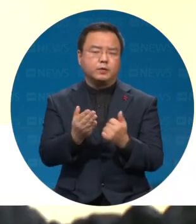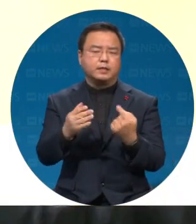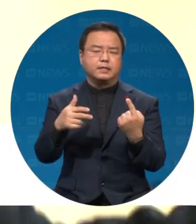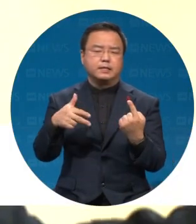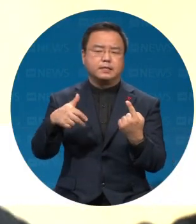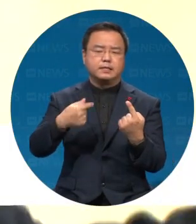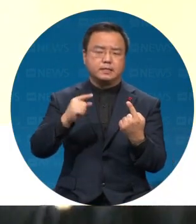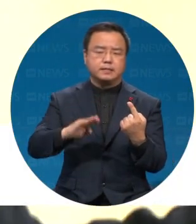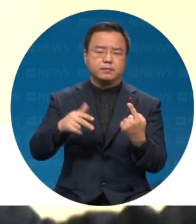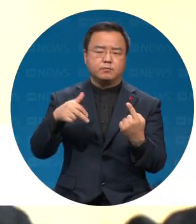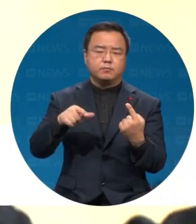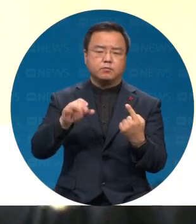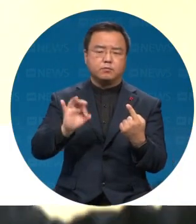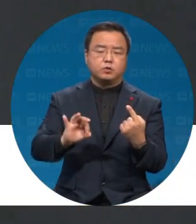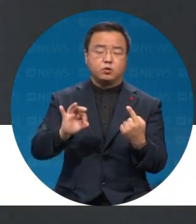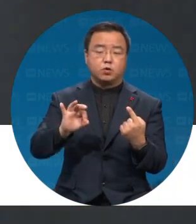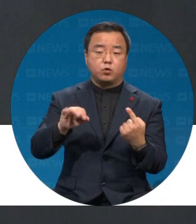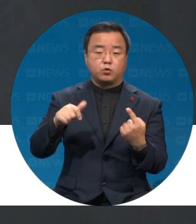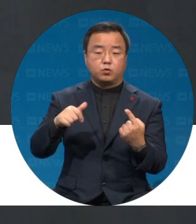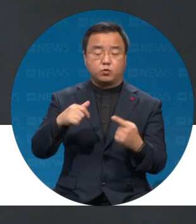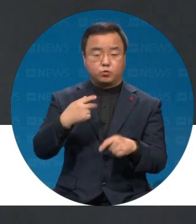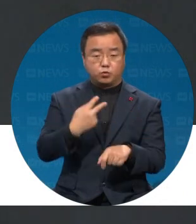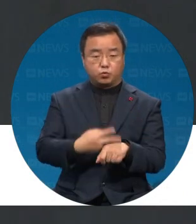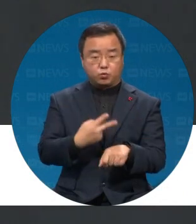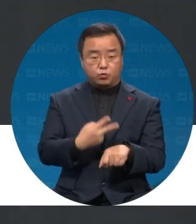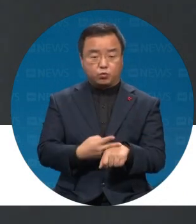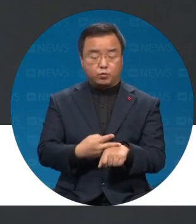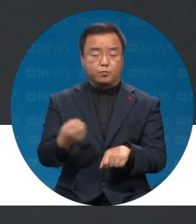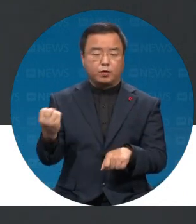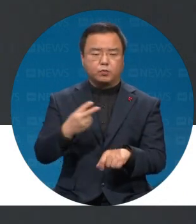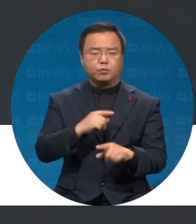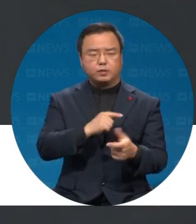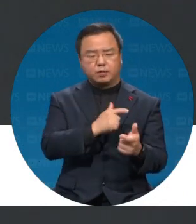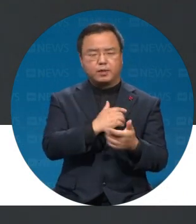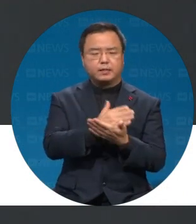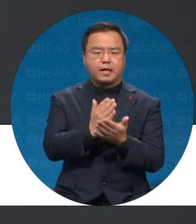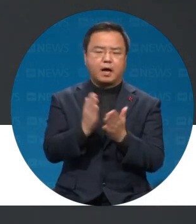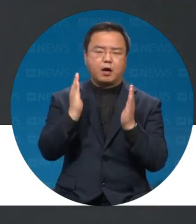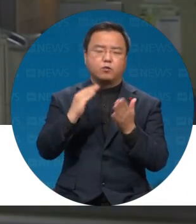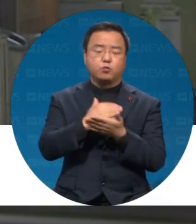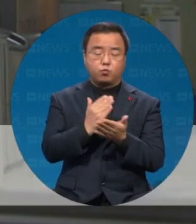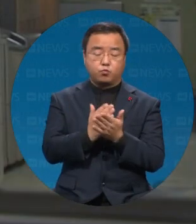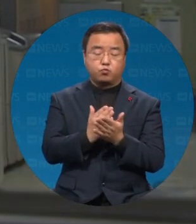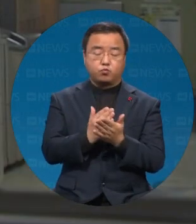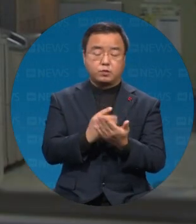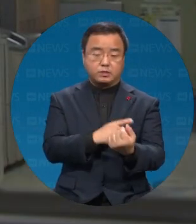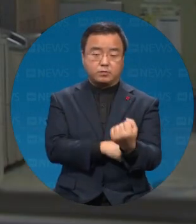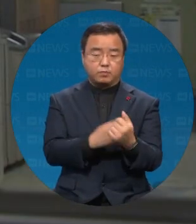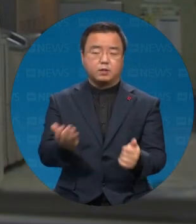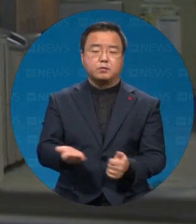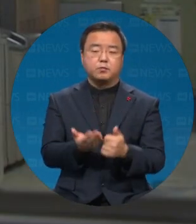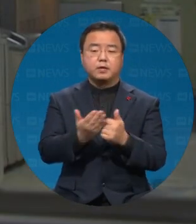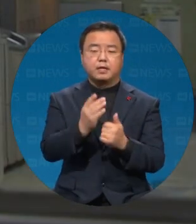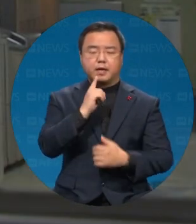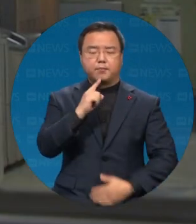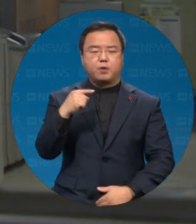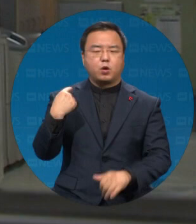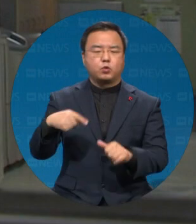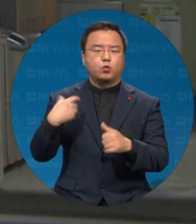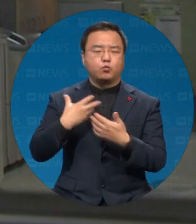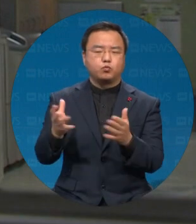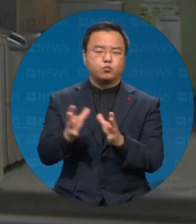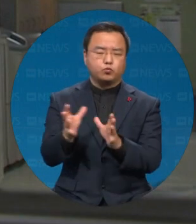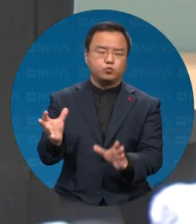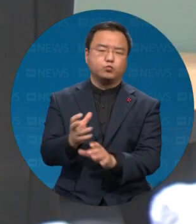자격 연수 와 연계해 전공 외에 다 교과 역량을 키우기로 했습니다 교육부는 의견수렴을 거쳐